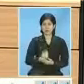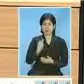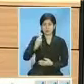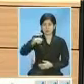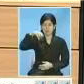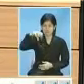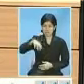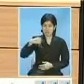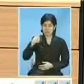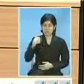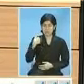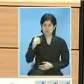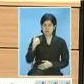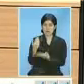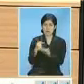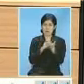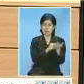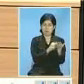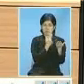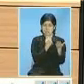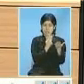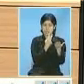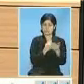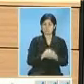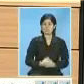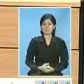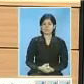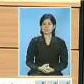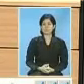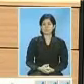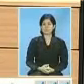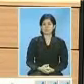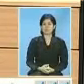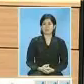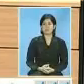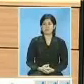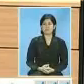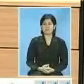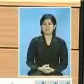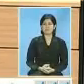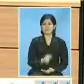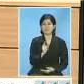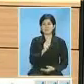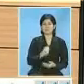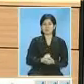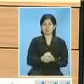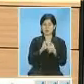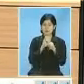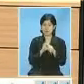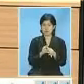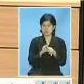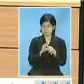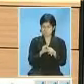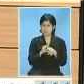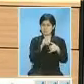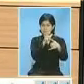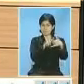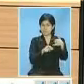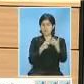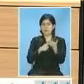ครับผมไม่ได้บอกอย่างนั้น เชิญท่านต่อฮะเชิญท่านต่อคงควบคุม ส่วนเรื่องการประกันตัวเป็นกระบวนการหนึ่งในกระบวนการยุติธรร